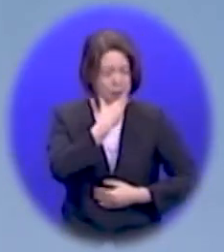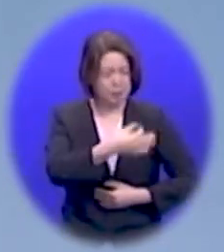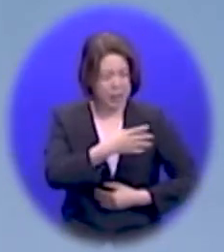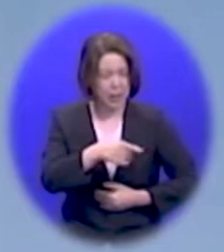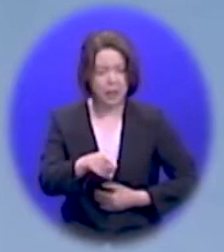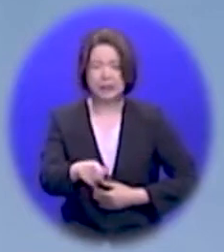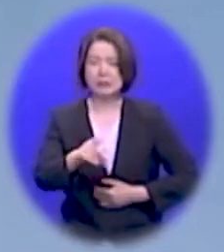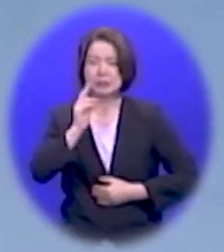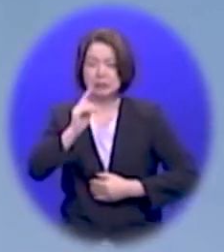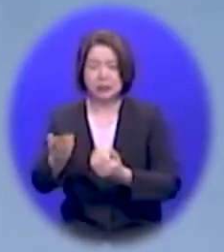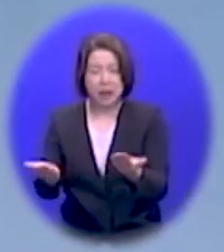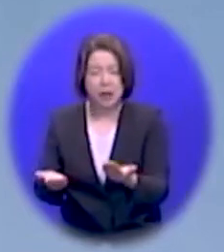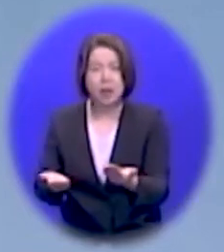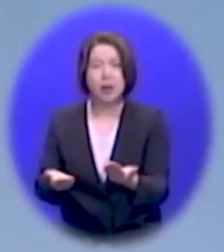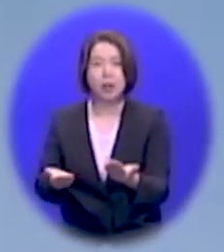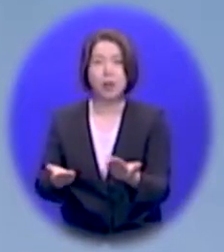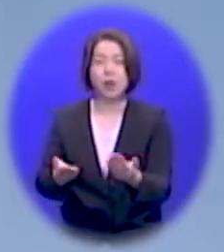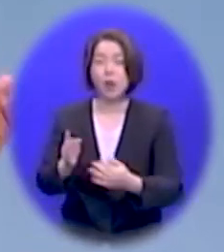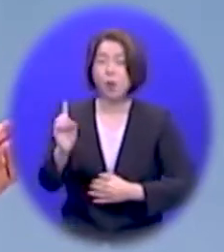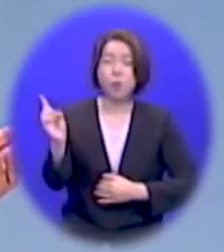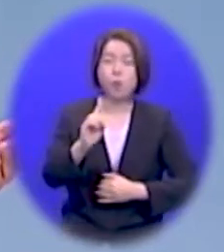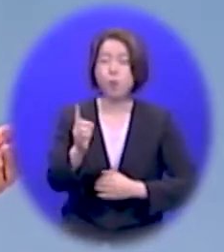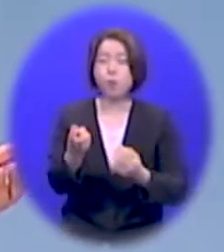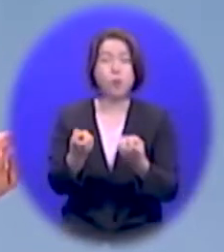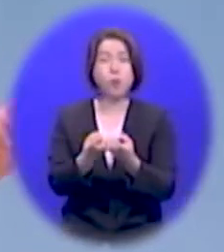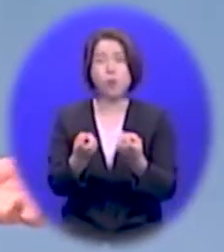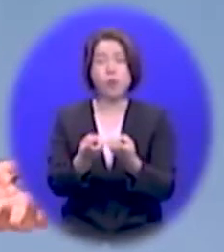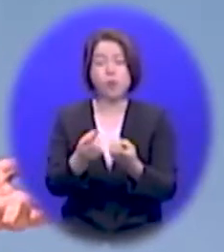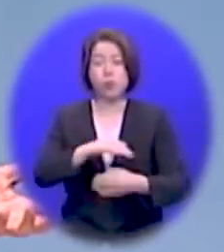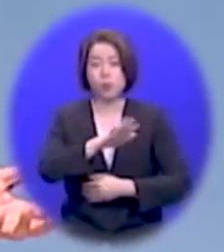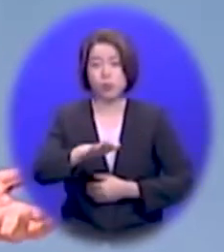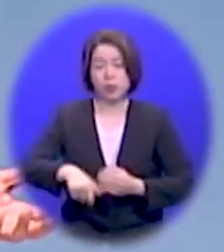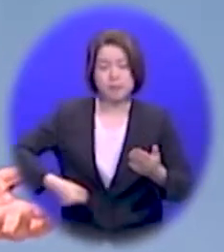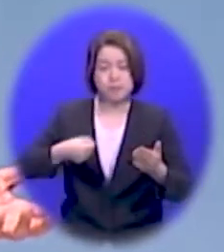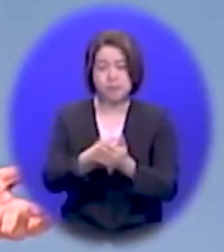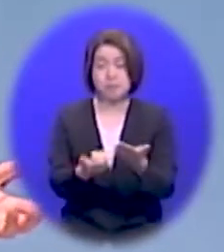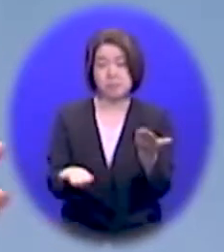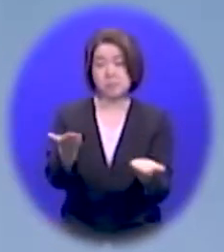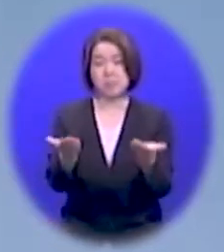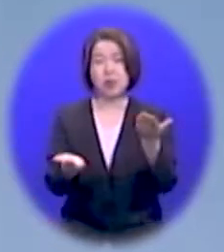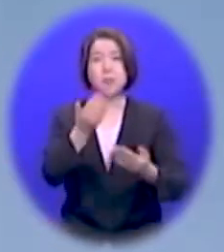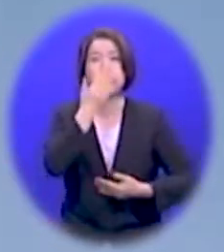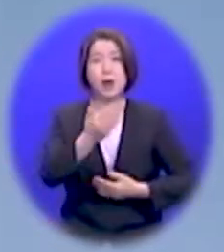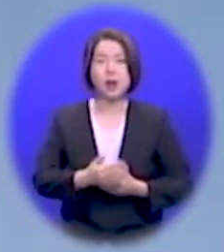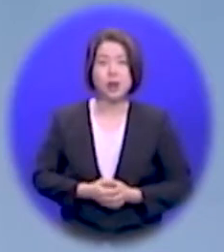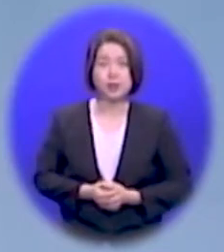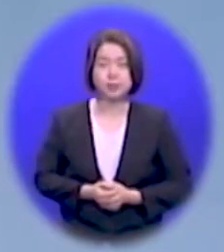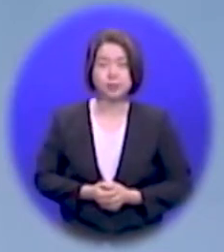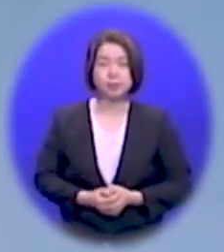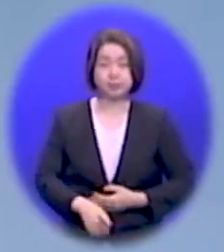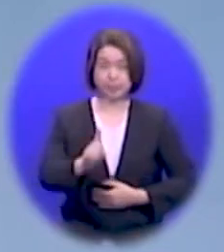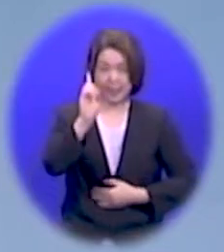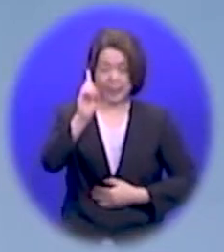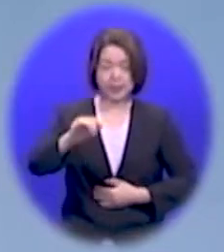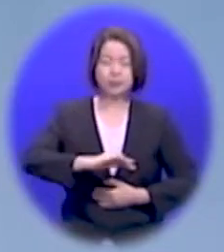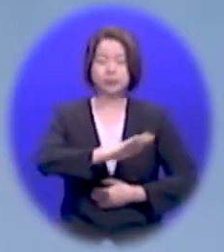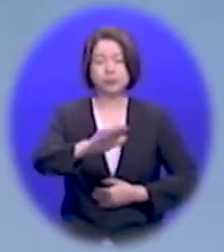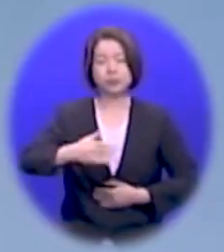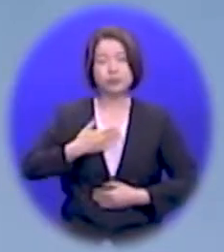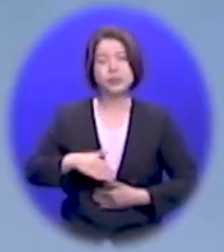끔찍한 일이다 도대체 어떻게 우리가 단정할 수 있겠느냐 가립니다 한가지 우리가 아는 게